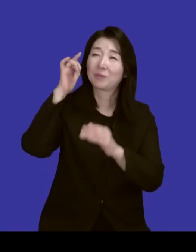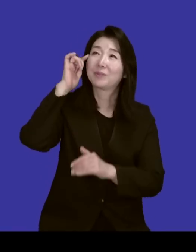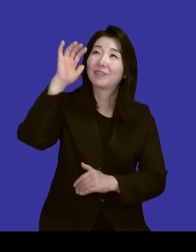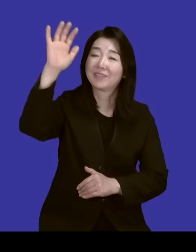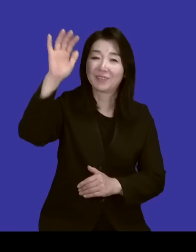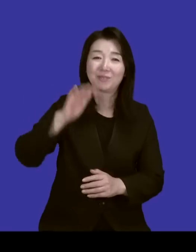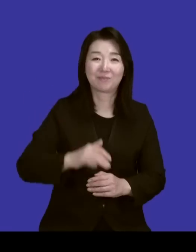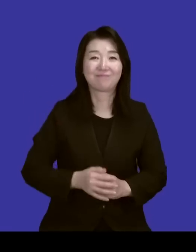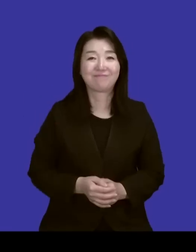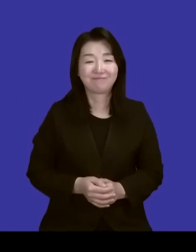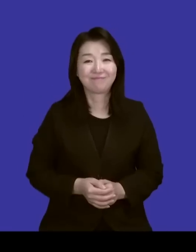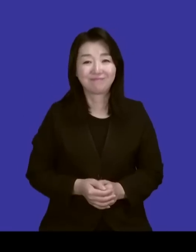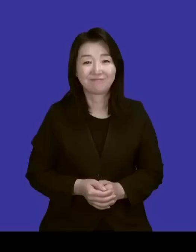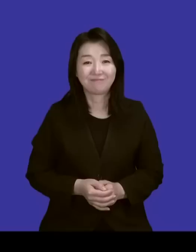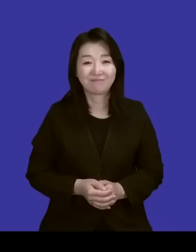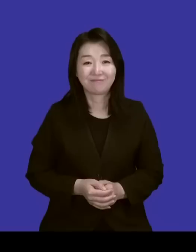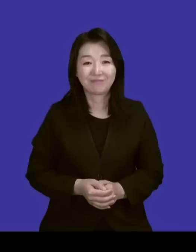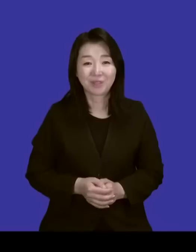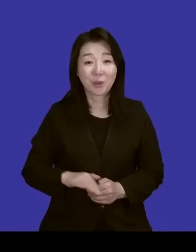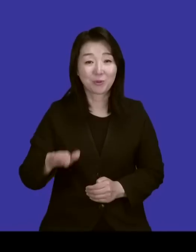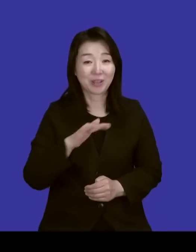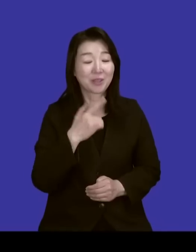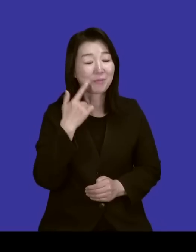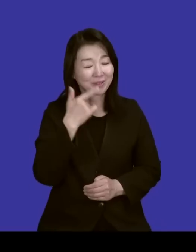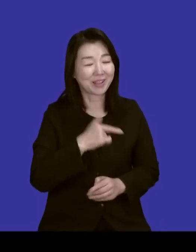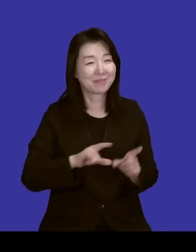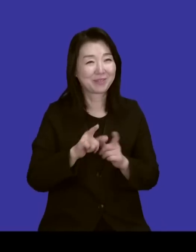그리워졌어요. 그래서 가까워졌고. 저희에게는 목사님이 더 필요합니다.